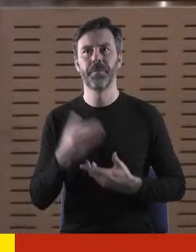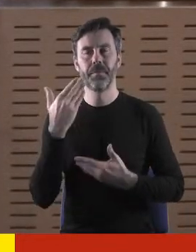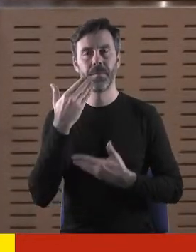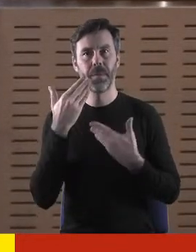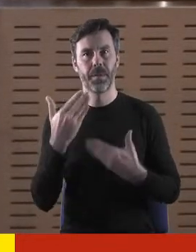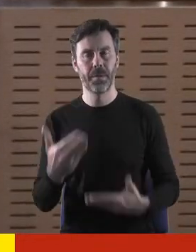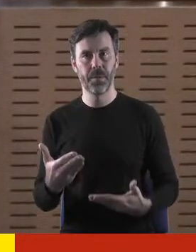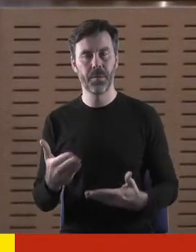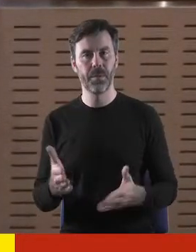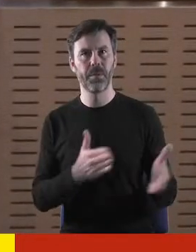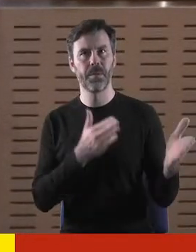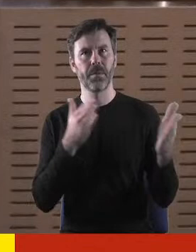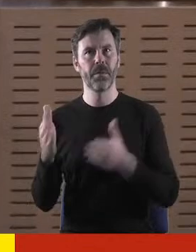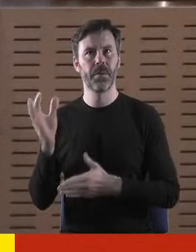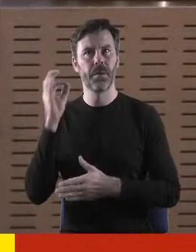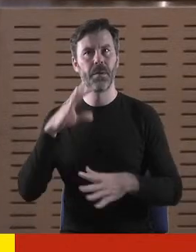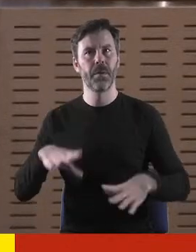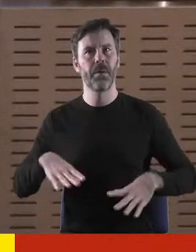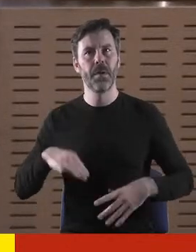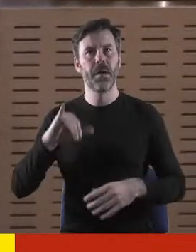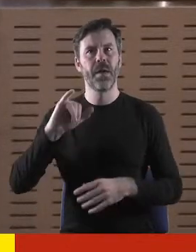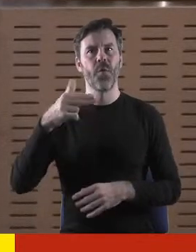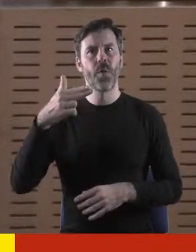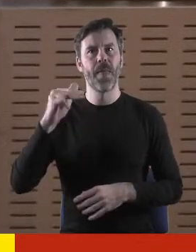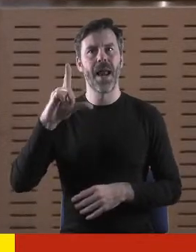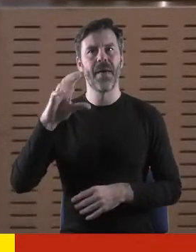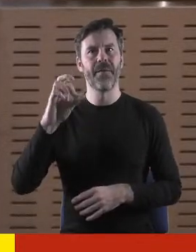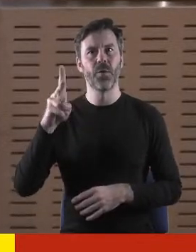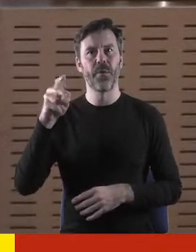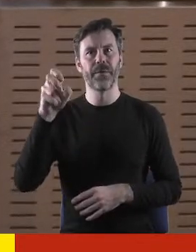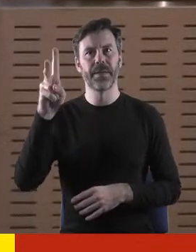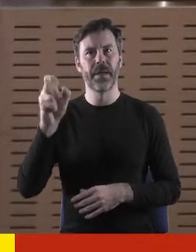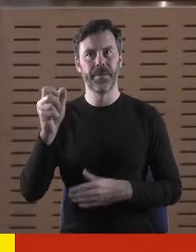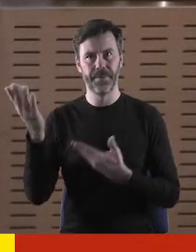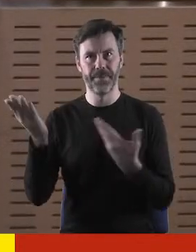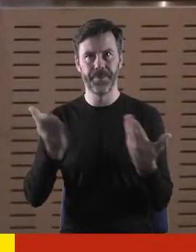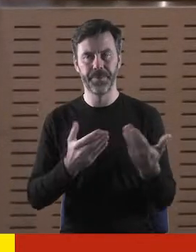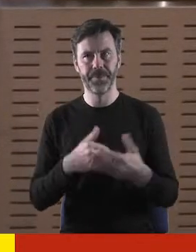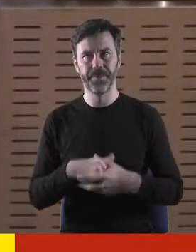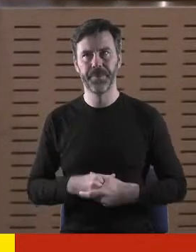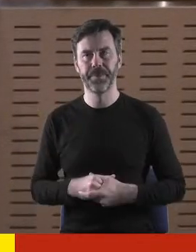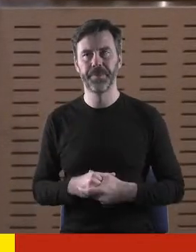Dziękuję bardzo, panie marszałku. Proszę bardzo, pani radna Iwona Lewandowska ad vocem w tym punkcie. Proszę bardzo.